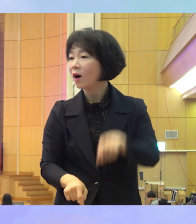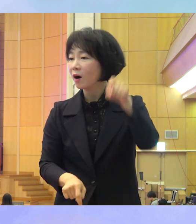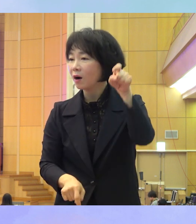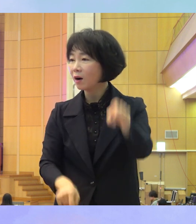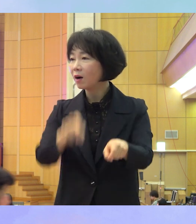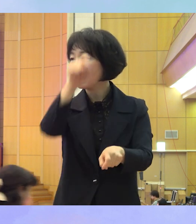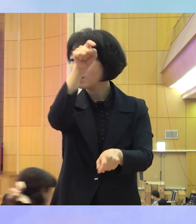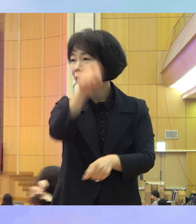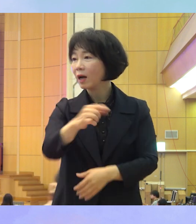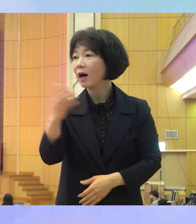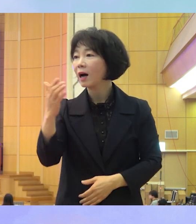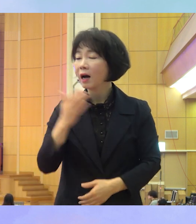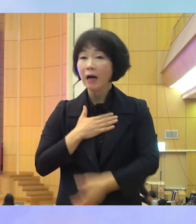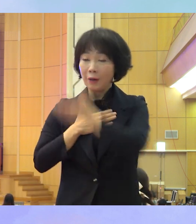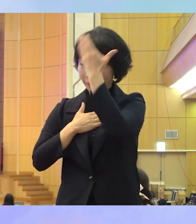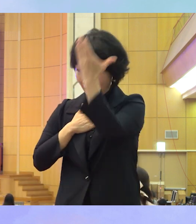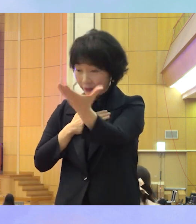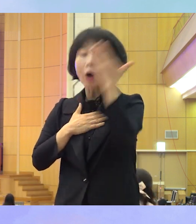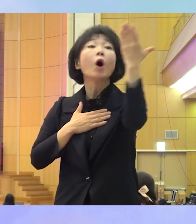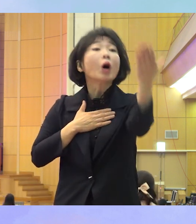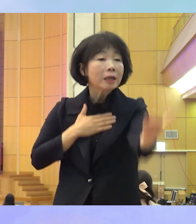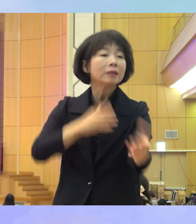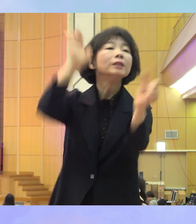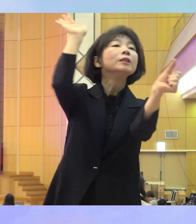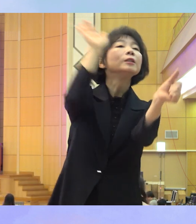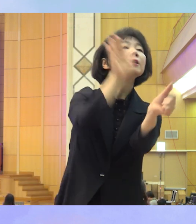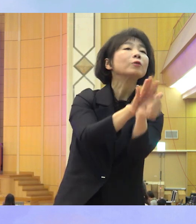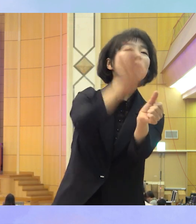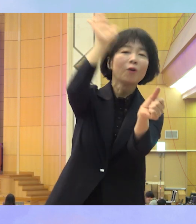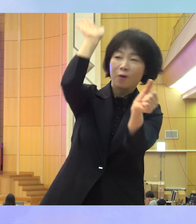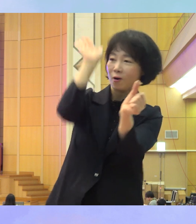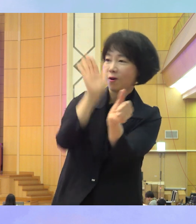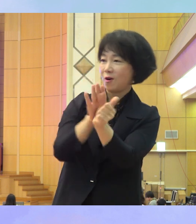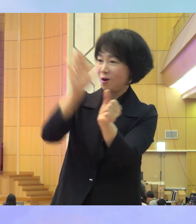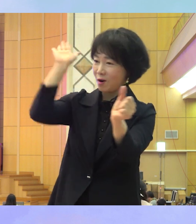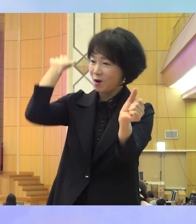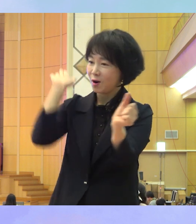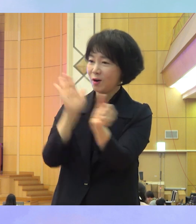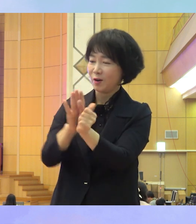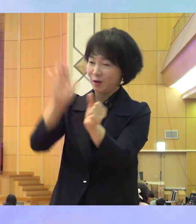일어나 너 걸어라, 내 너를